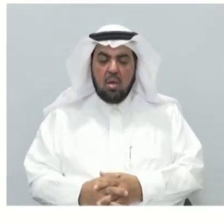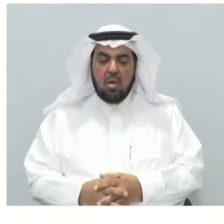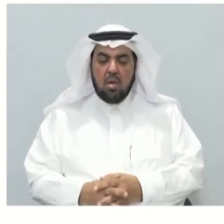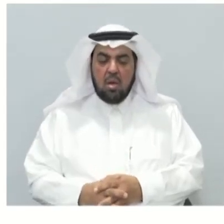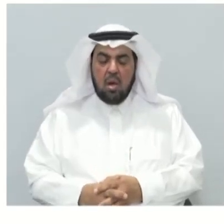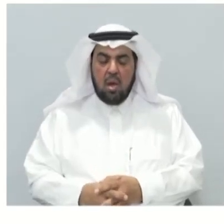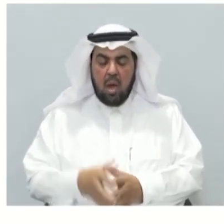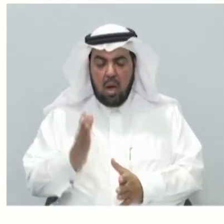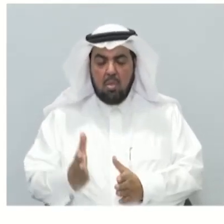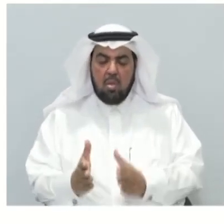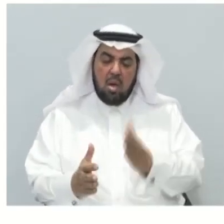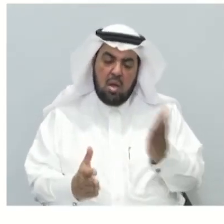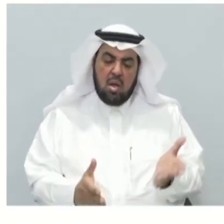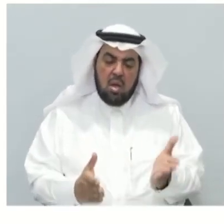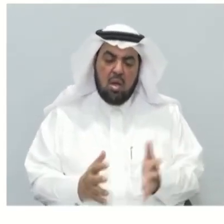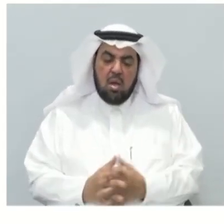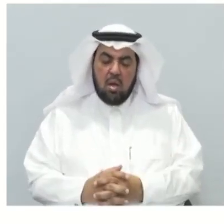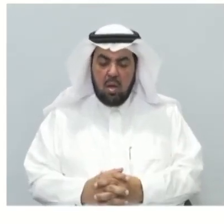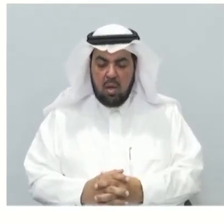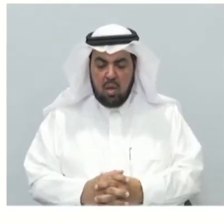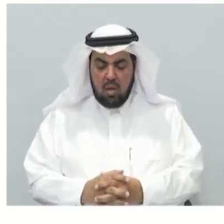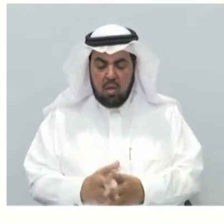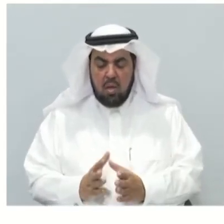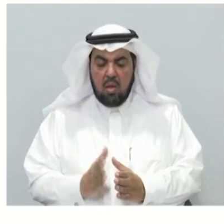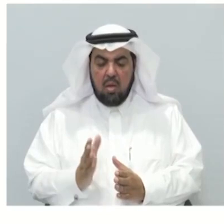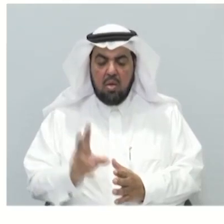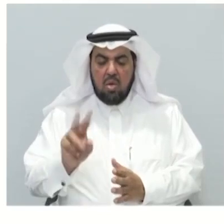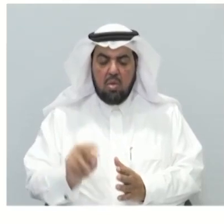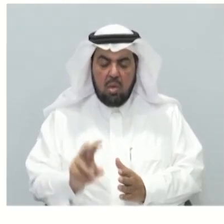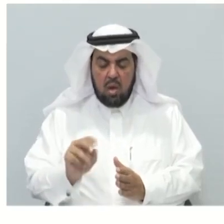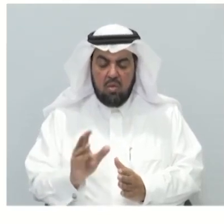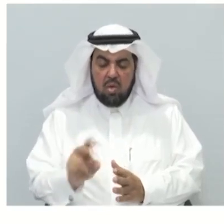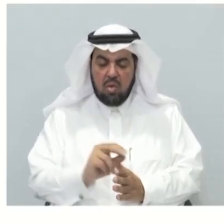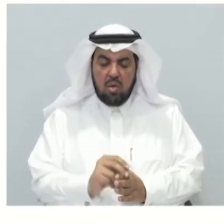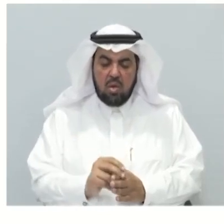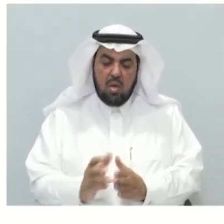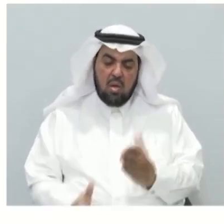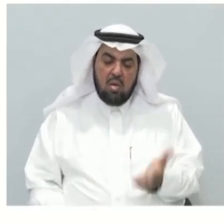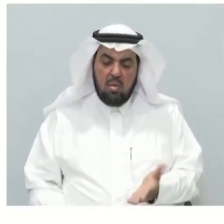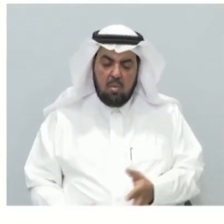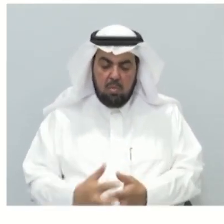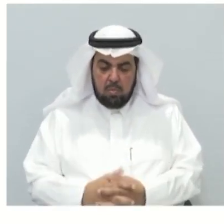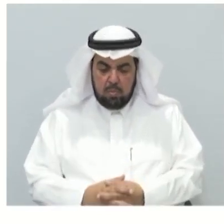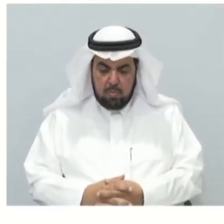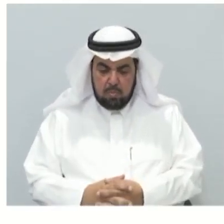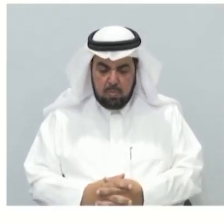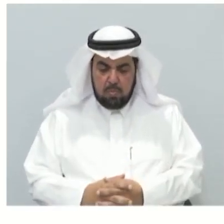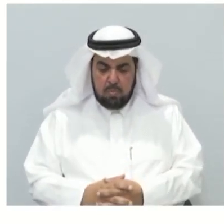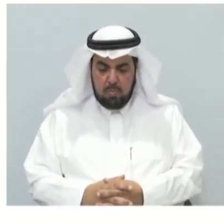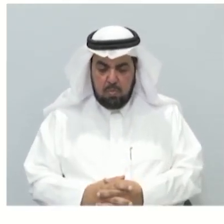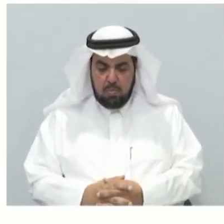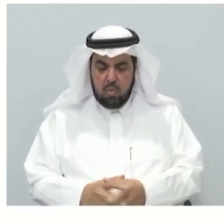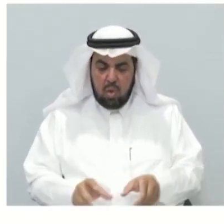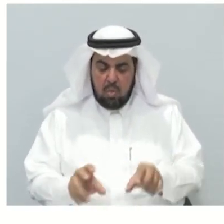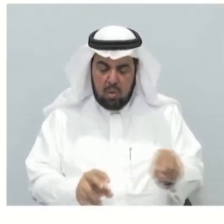اي عمودي على اف اي واي س هنا يطابق اف اي اذا اي س هنا